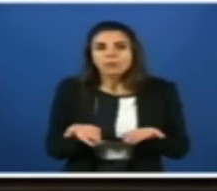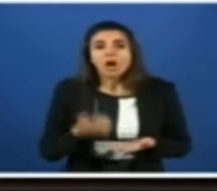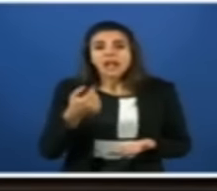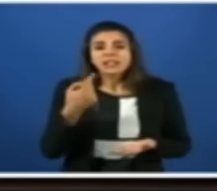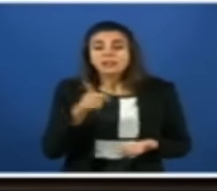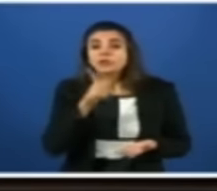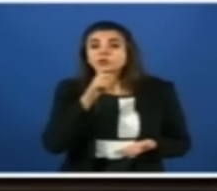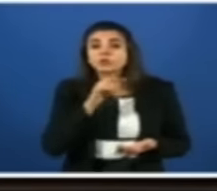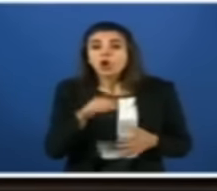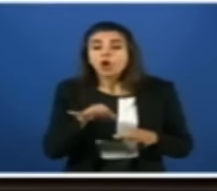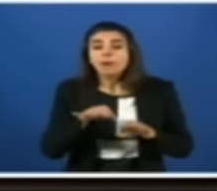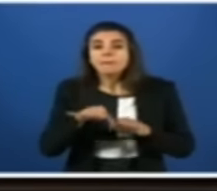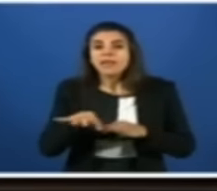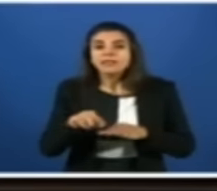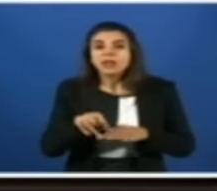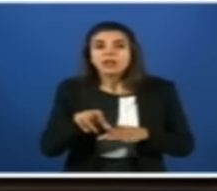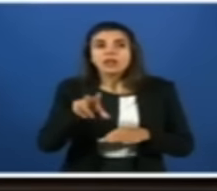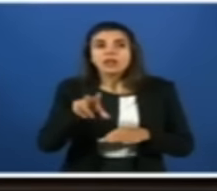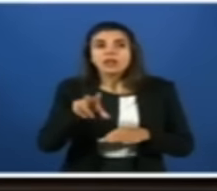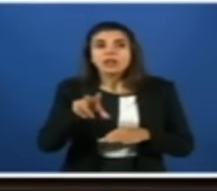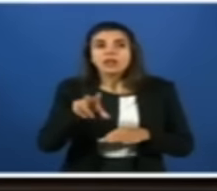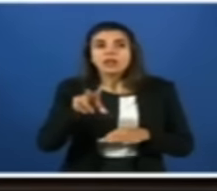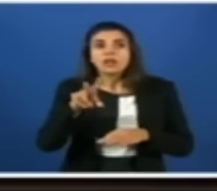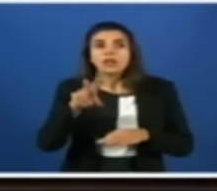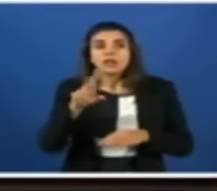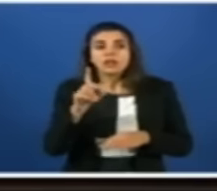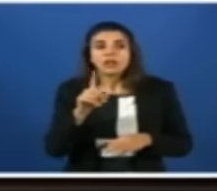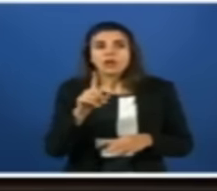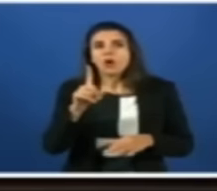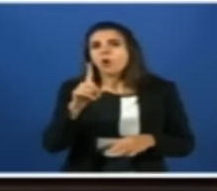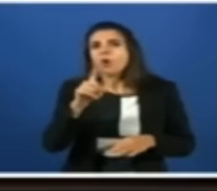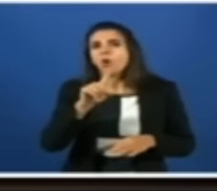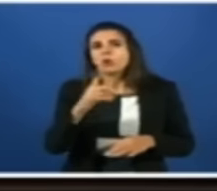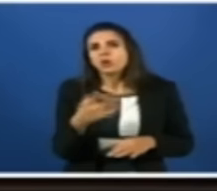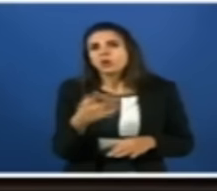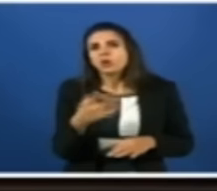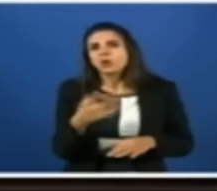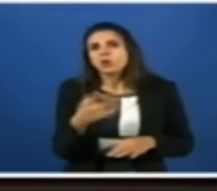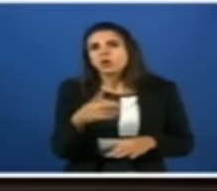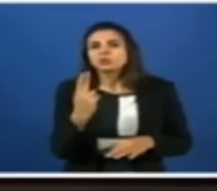6100 kilometre 79 senede yol yapmışız.